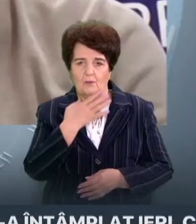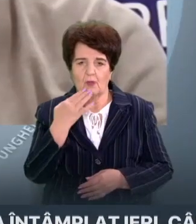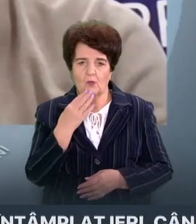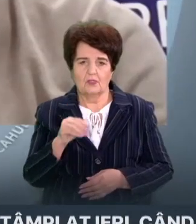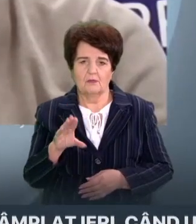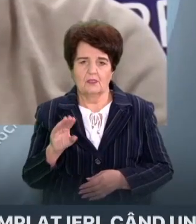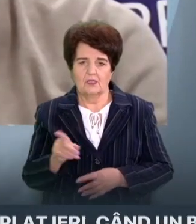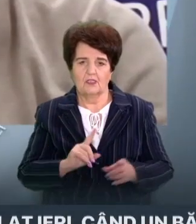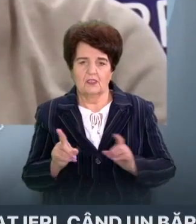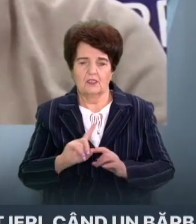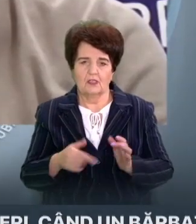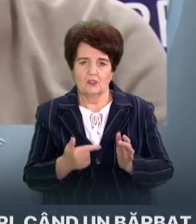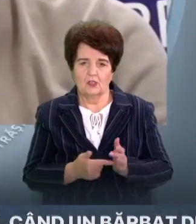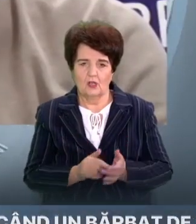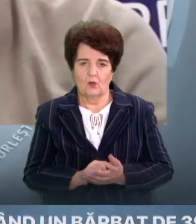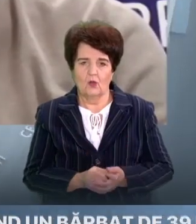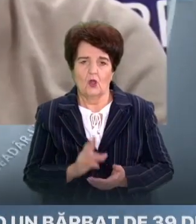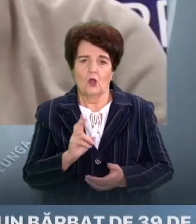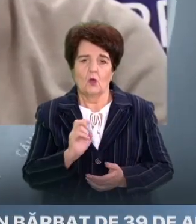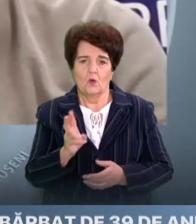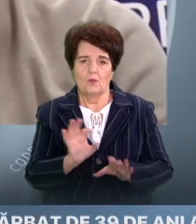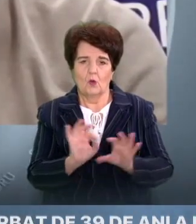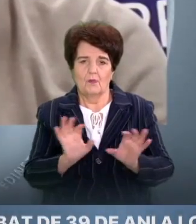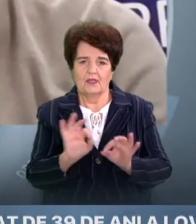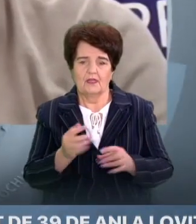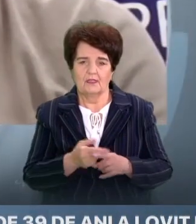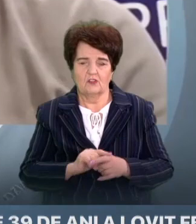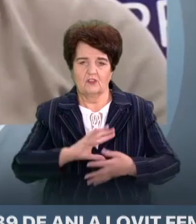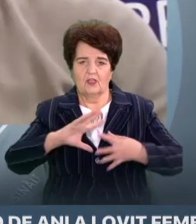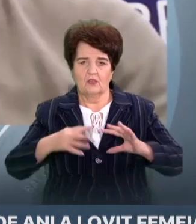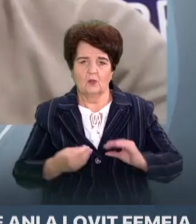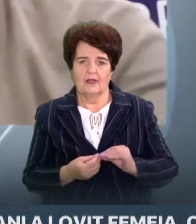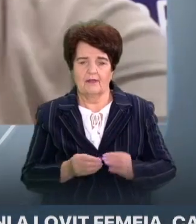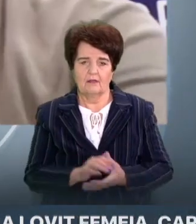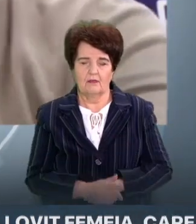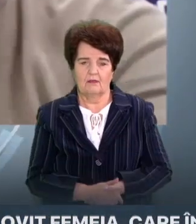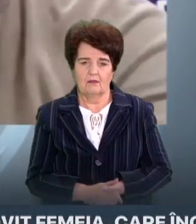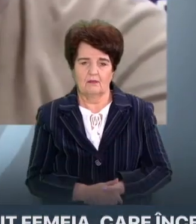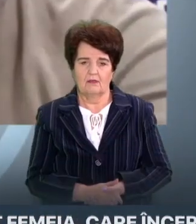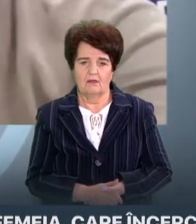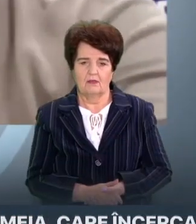în Consiliul Municipal Chișinău. Cum comentați aceste rezultate?